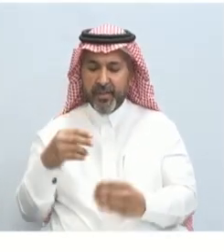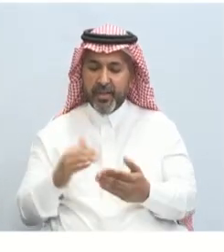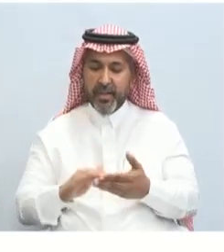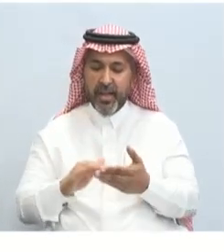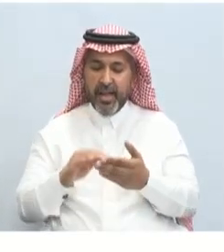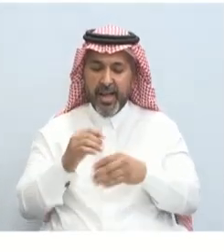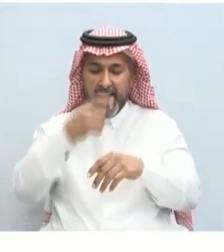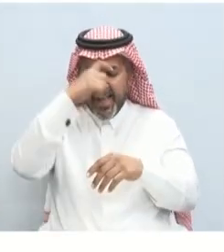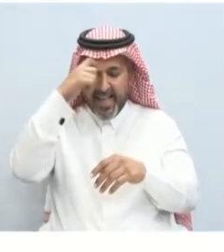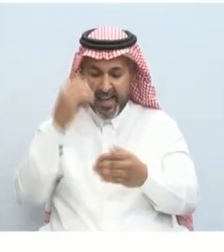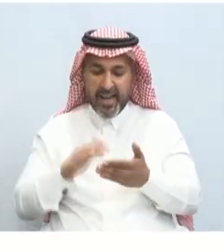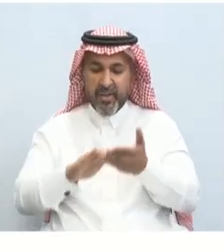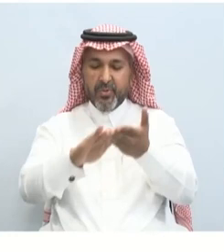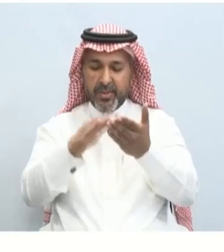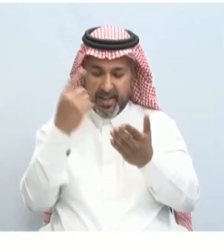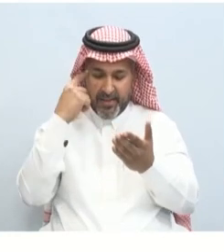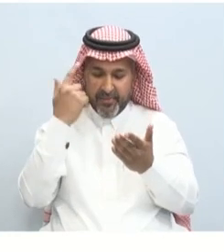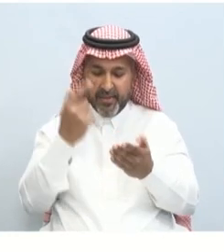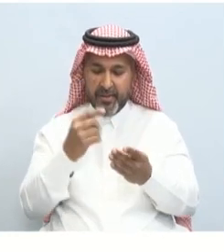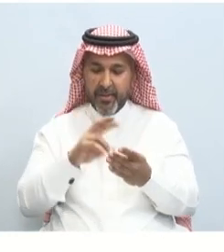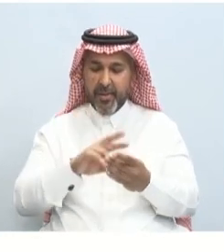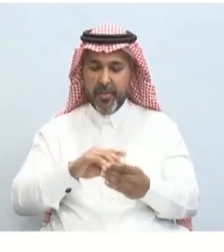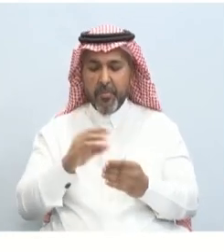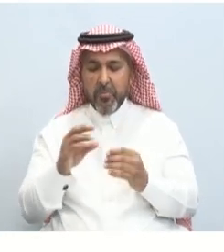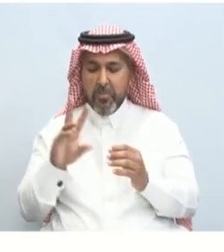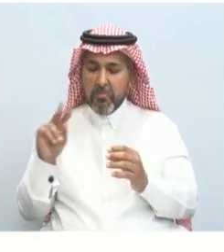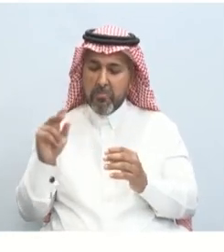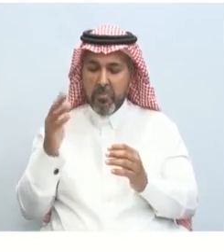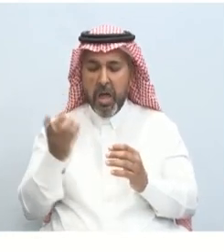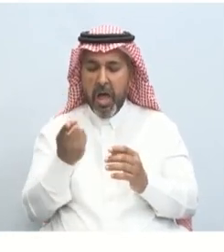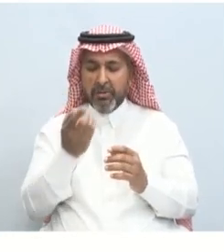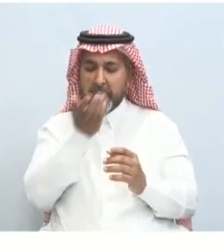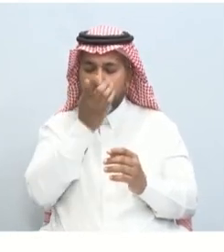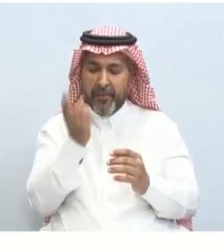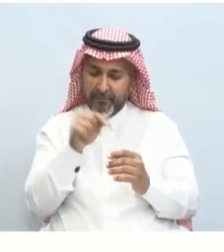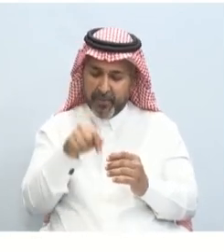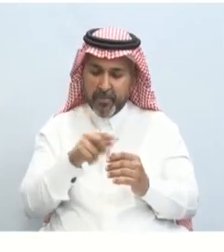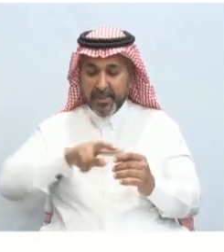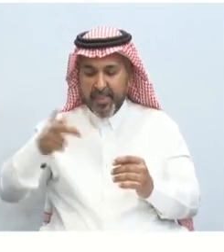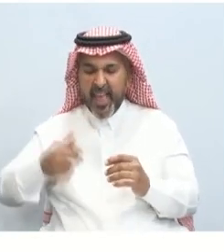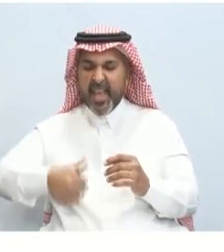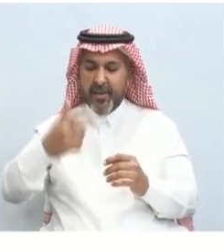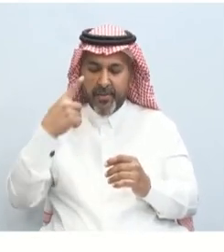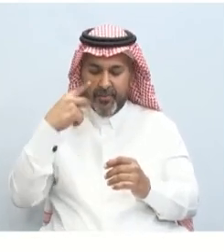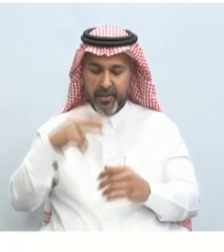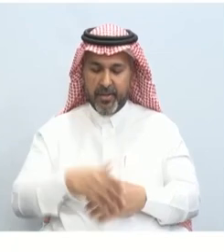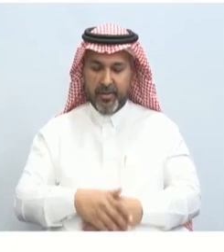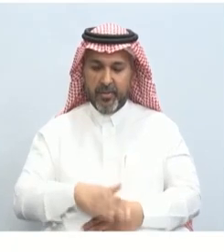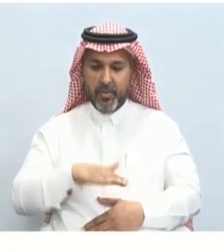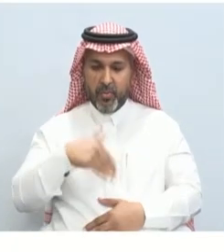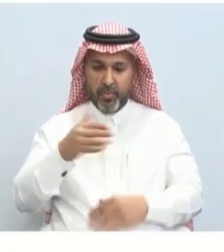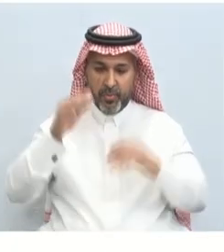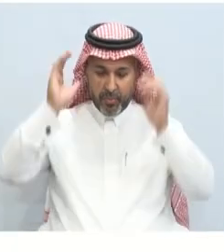موصله للحراره وقد يكون الماء منها ننتقل للفقره التي تليها جميع السعوديين